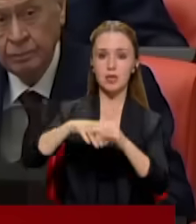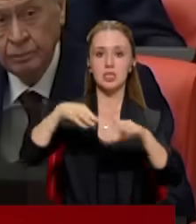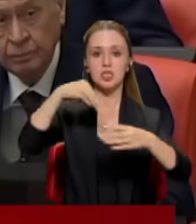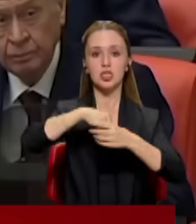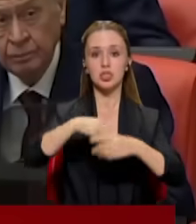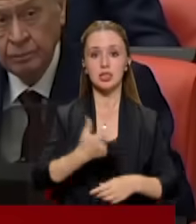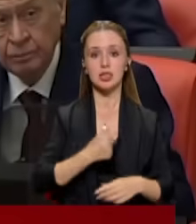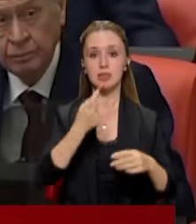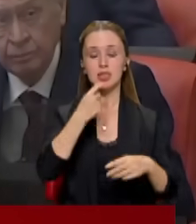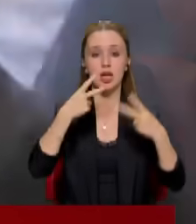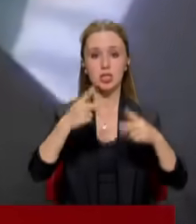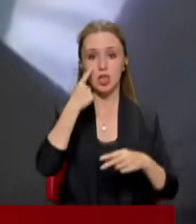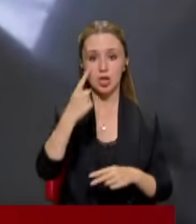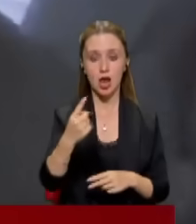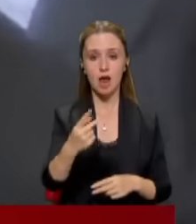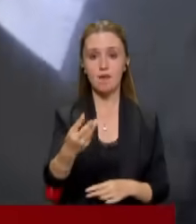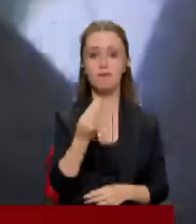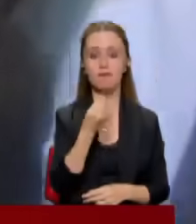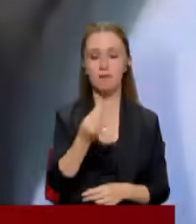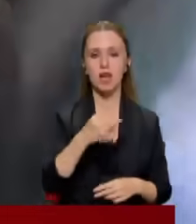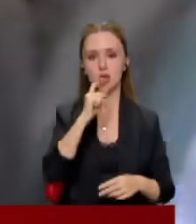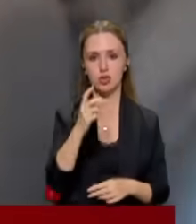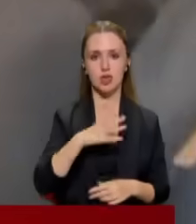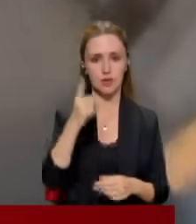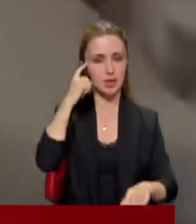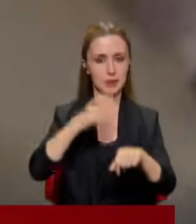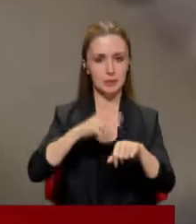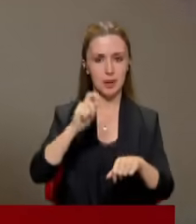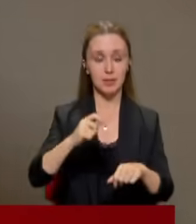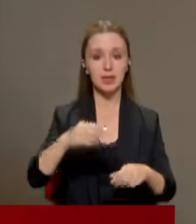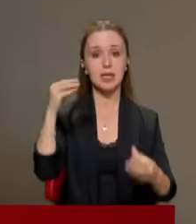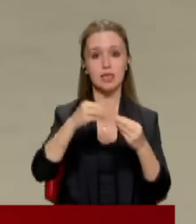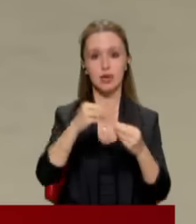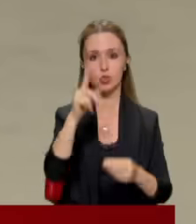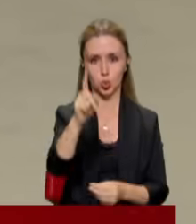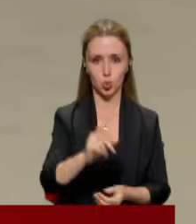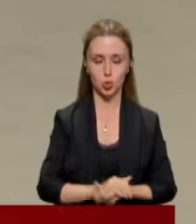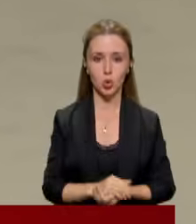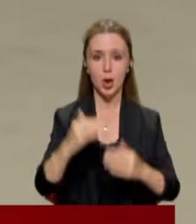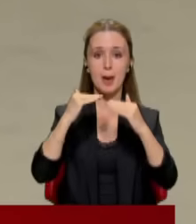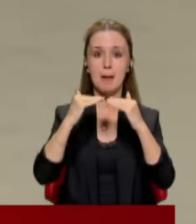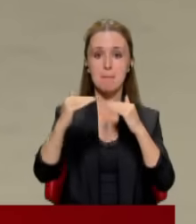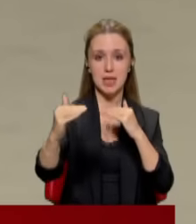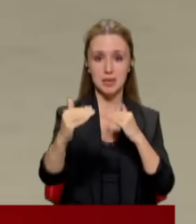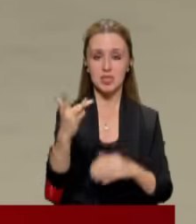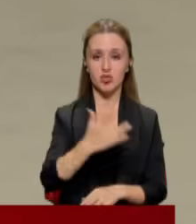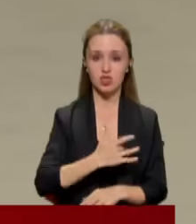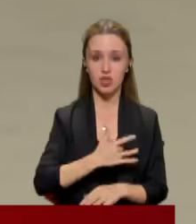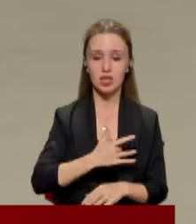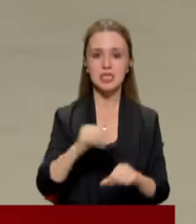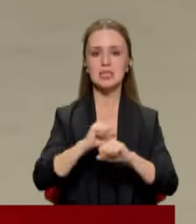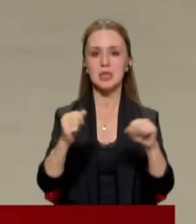yasama yılı açılışının ilk gününde verilen sözler hatırlatıldı liderlere. Zam takvimi soruldu. Milletimizin canını